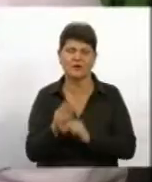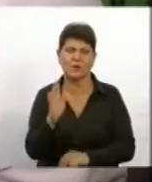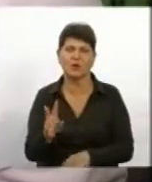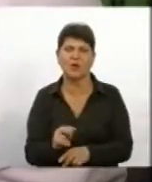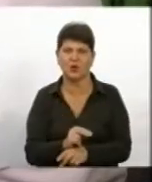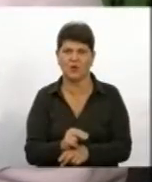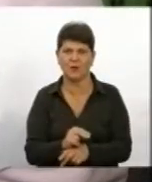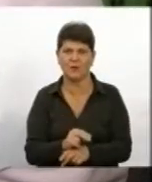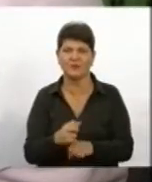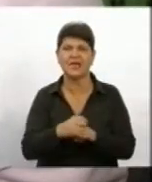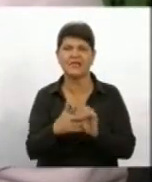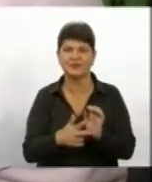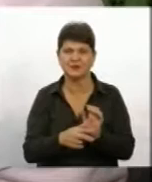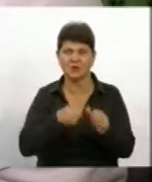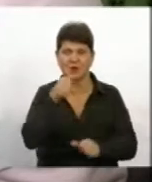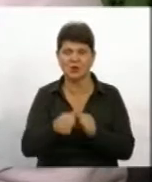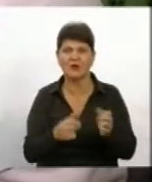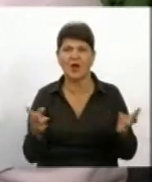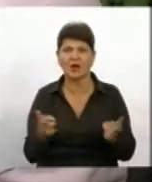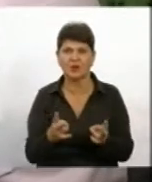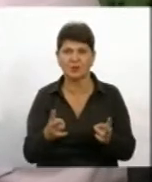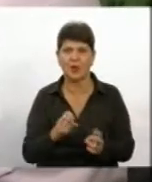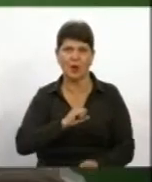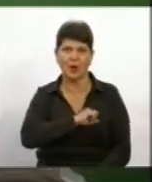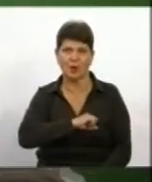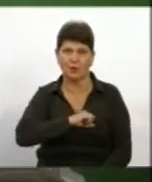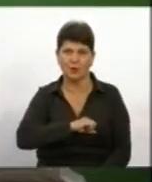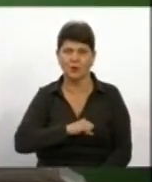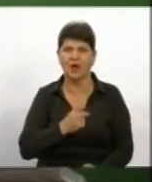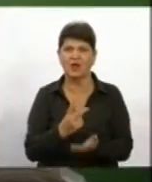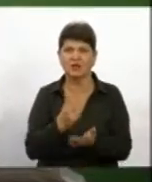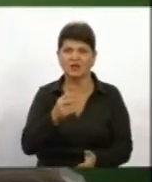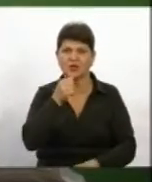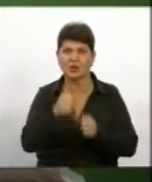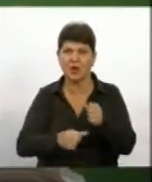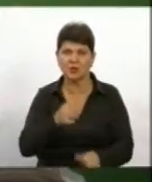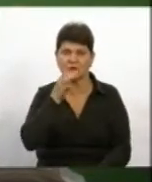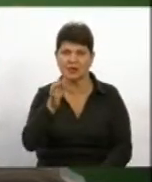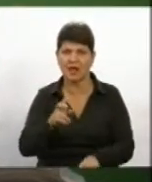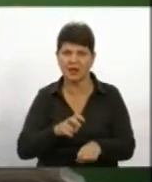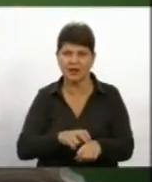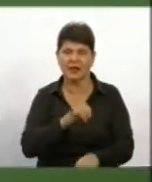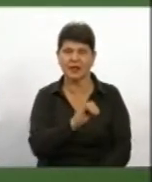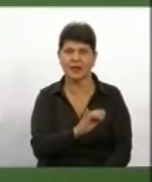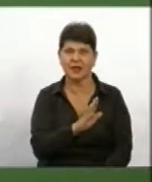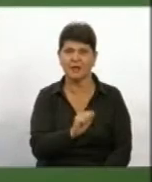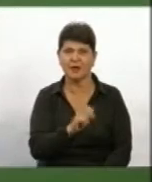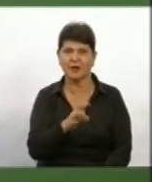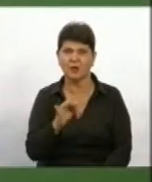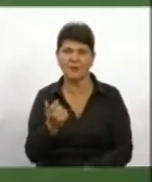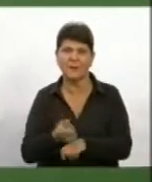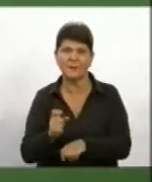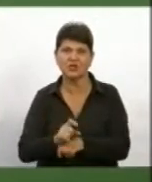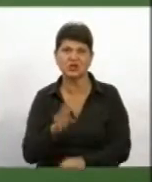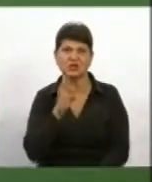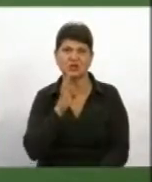лікування. З 18 років необхідно робити ультразвукову діагностику двічі на рік, говорить лікар Ігор Іванов. Додає, більшість